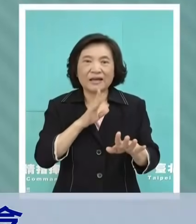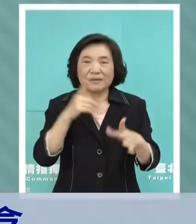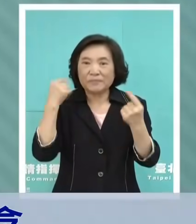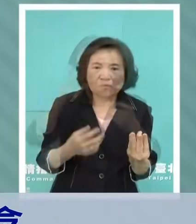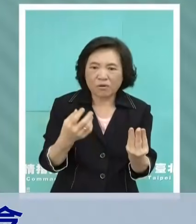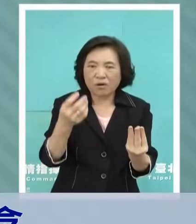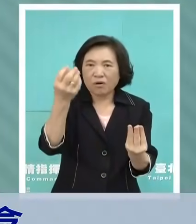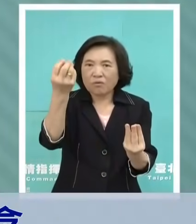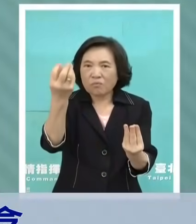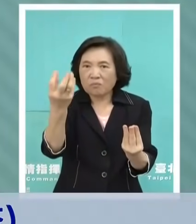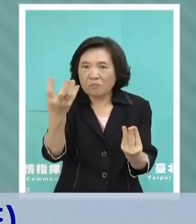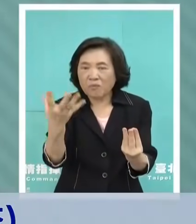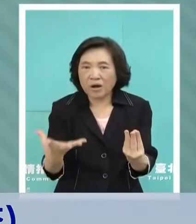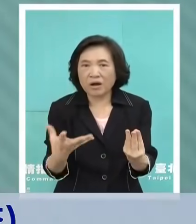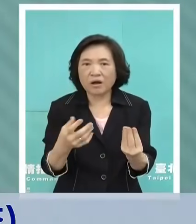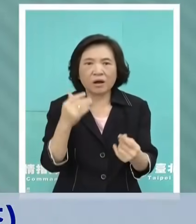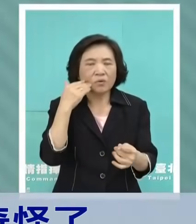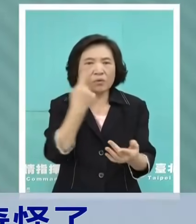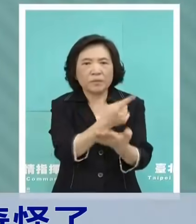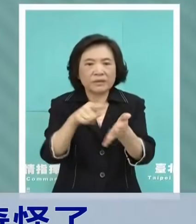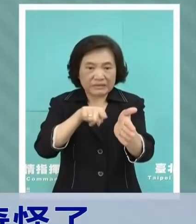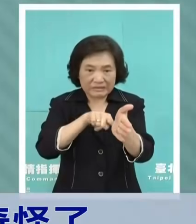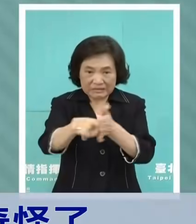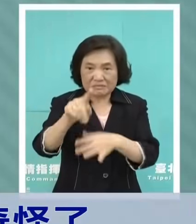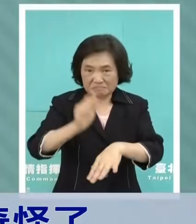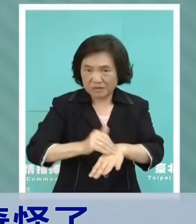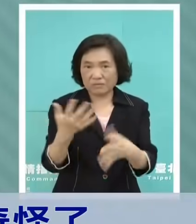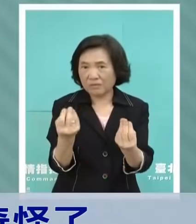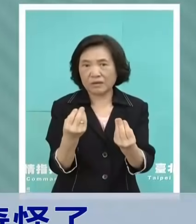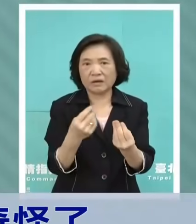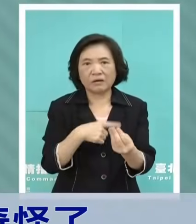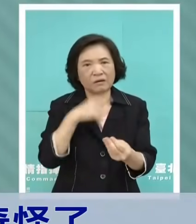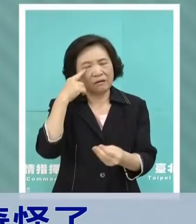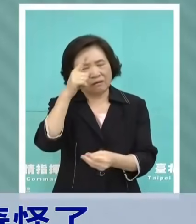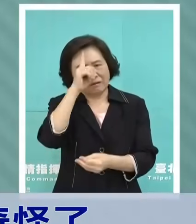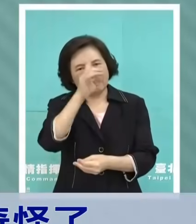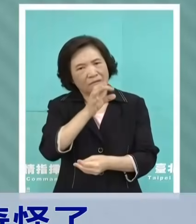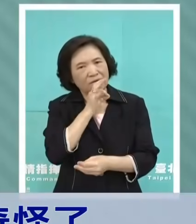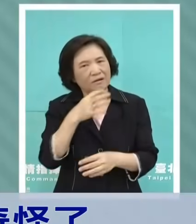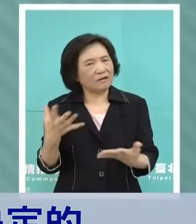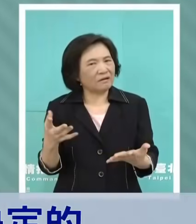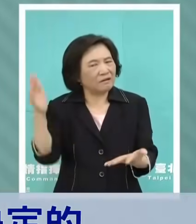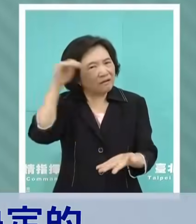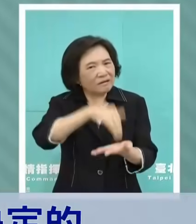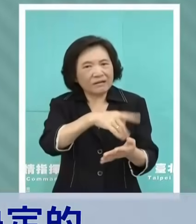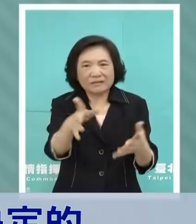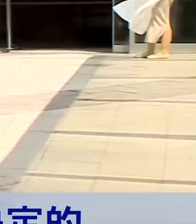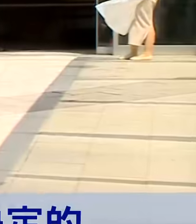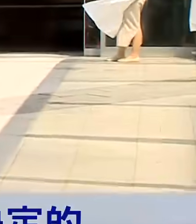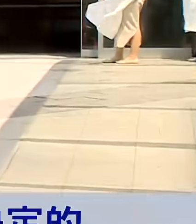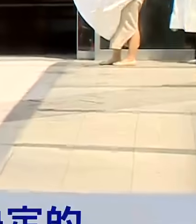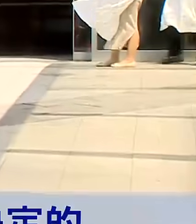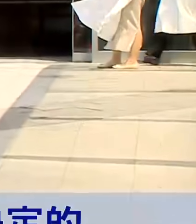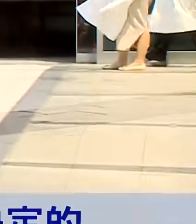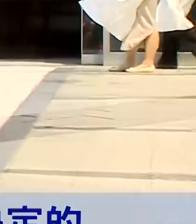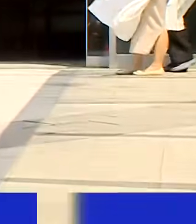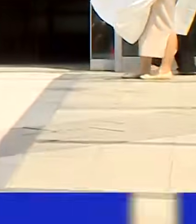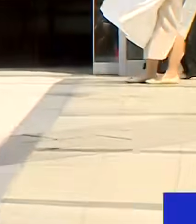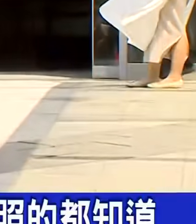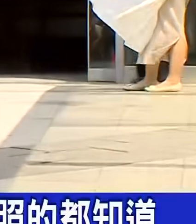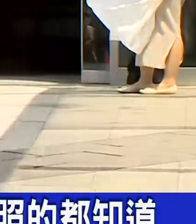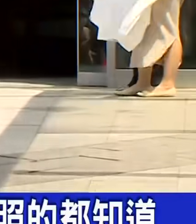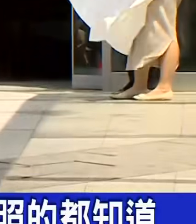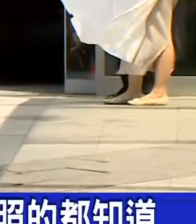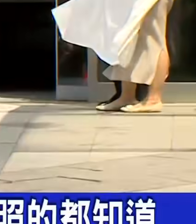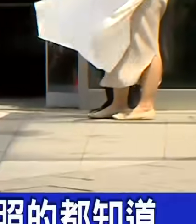期的概念嘛，如果每一次都没有医学专家，那就更奇怪了。中央的防疫政策是怎么决定的？ 柯文哲不意外，话说